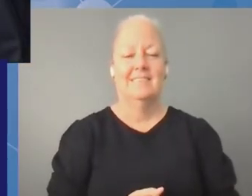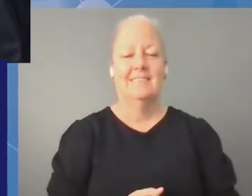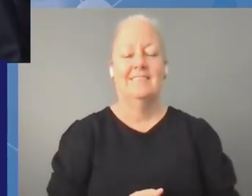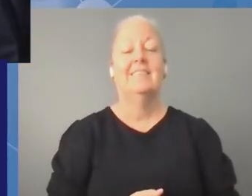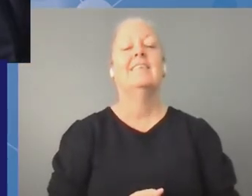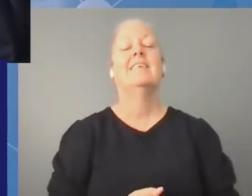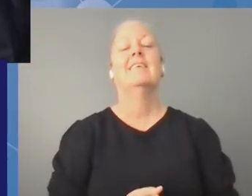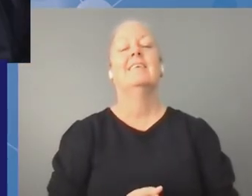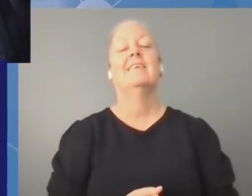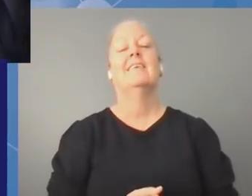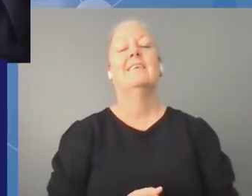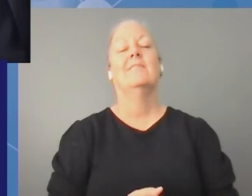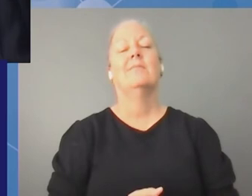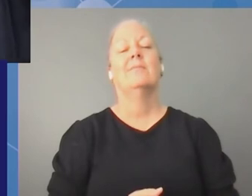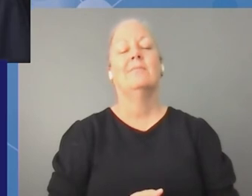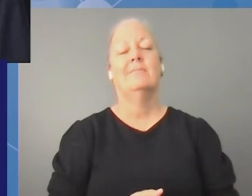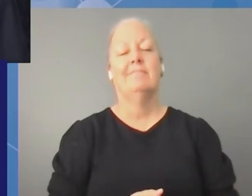美的。接下来法语，